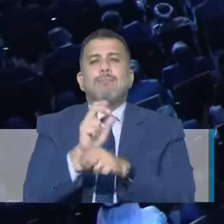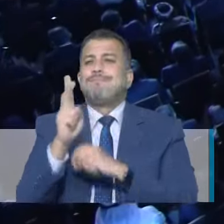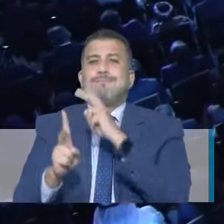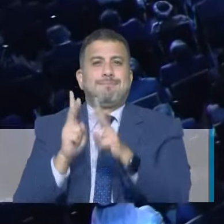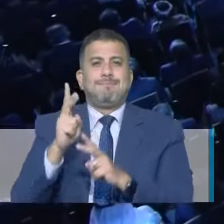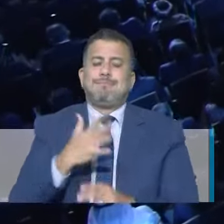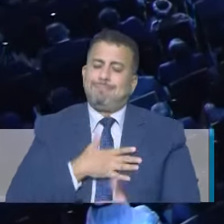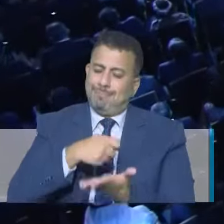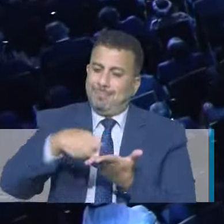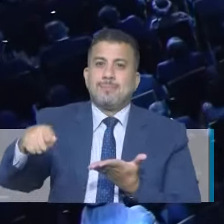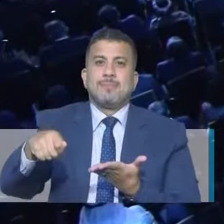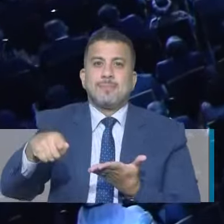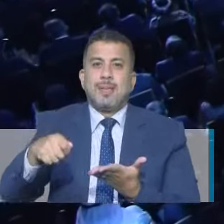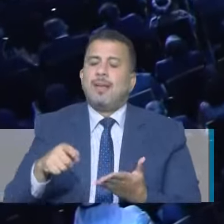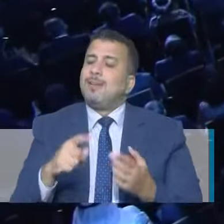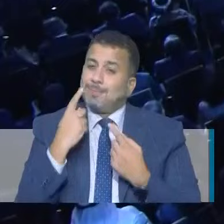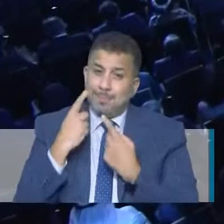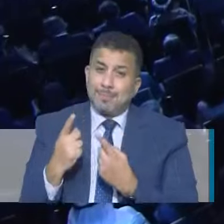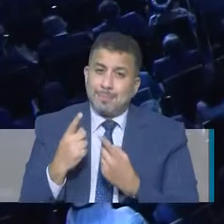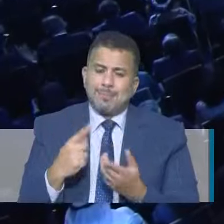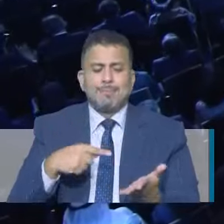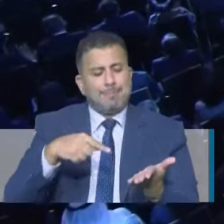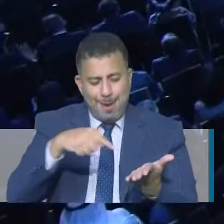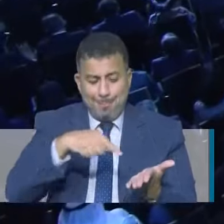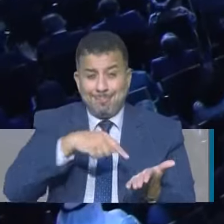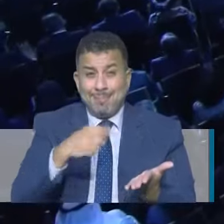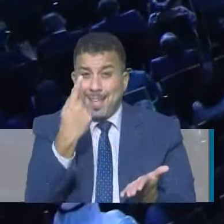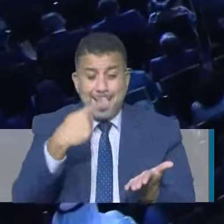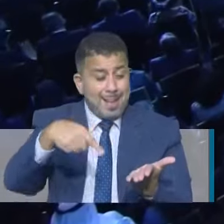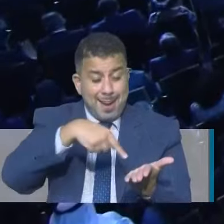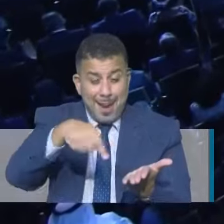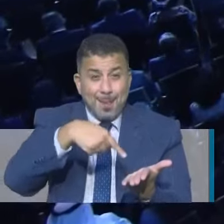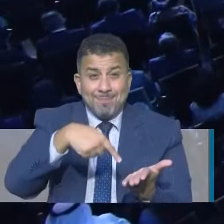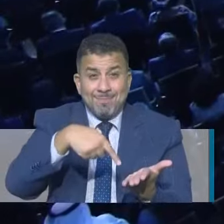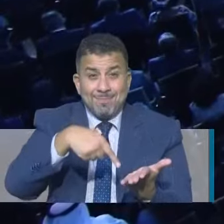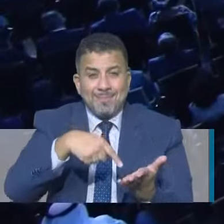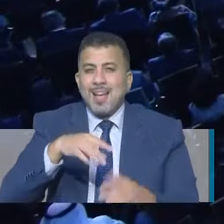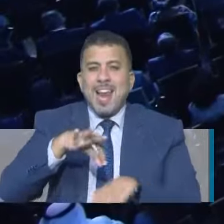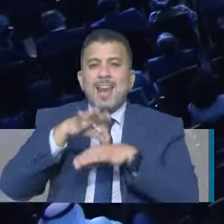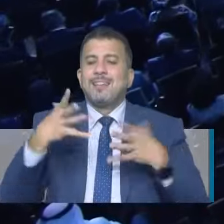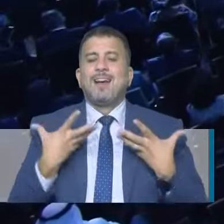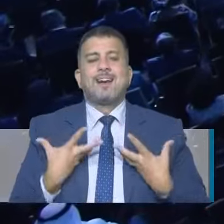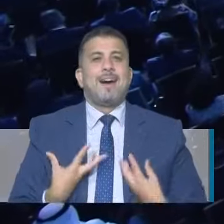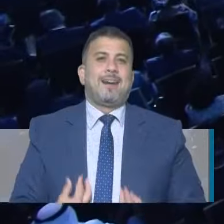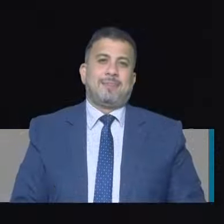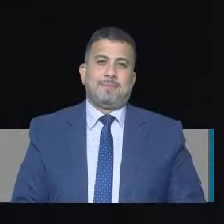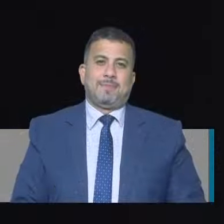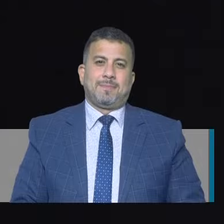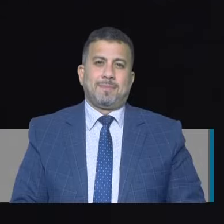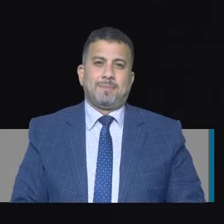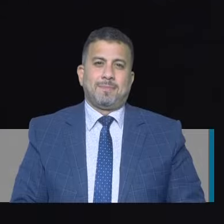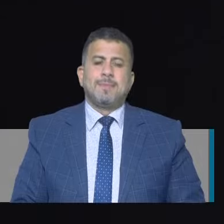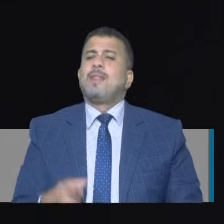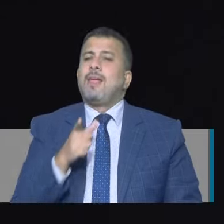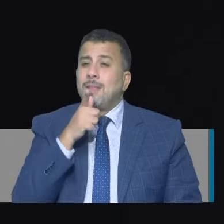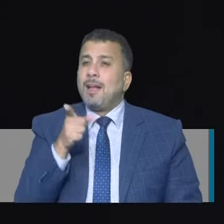الديون وهكذا بجره قلم تنتهي معاناه الناس وهذه